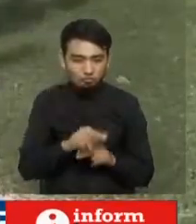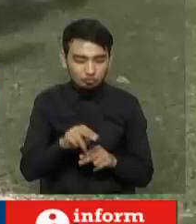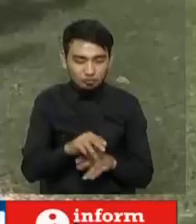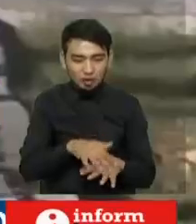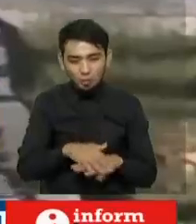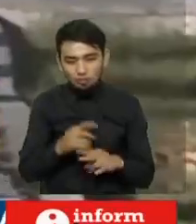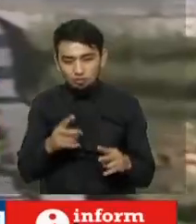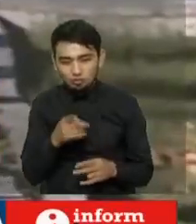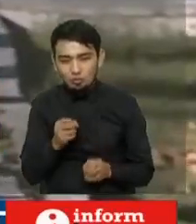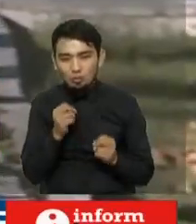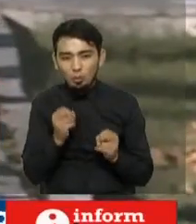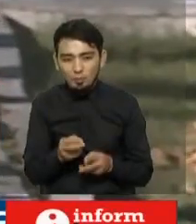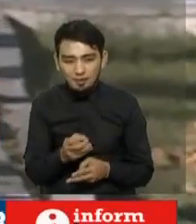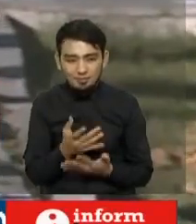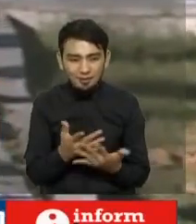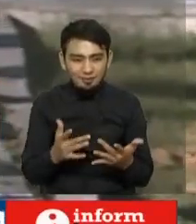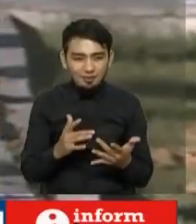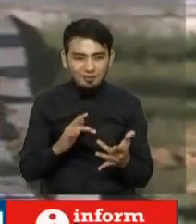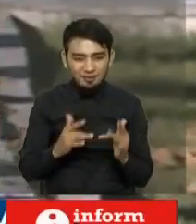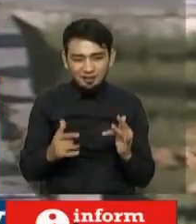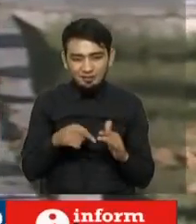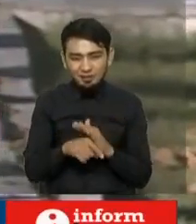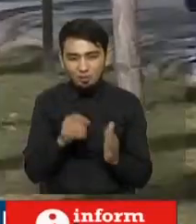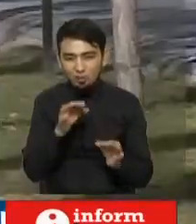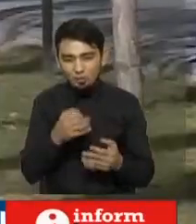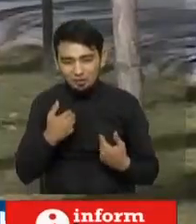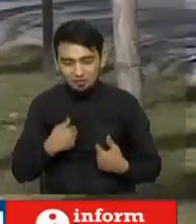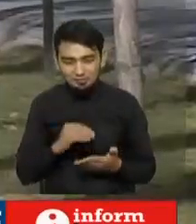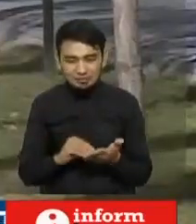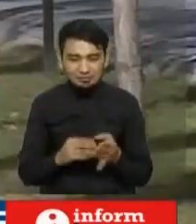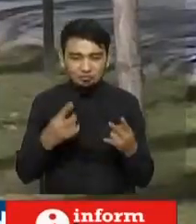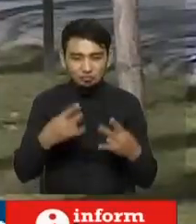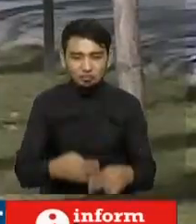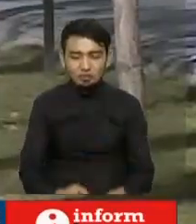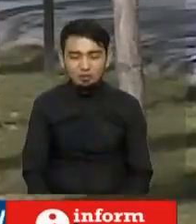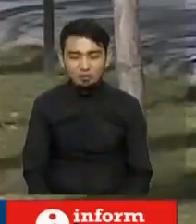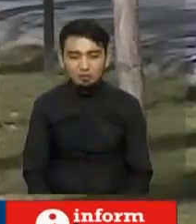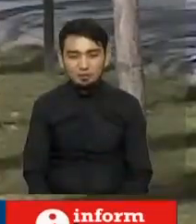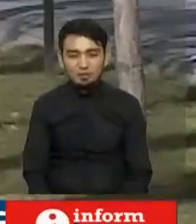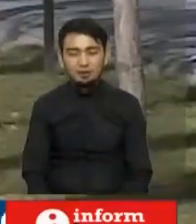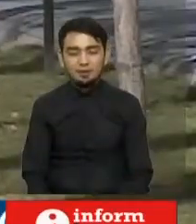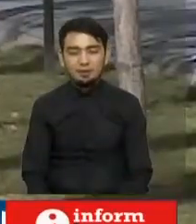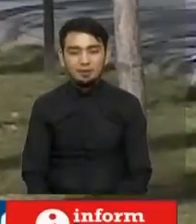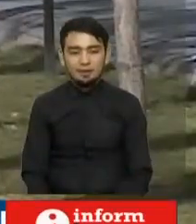основам цифровой безопасности и информационной гигиены. Анастасия Новикова, Дурнабдиев, Абзал Турабеков, Информбюро.